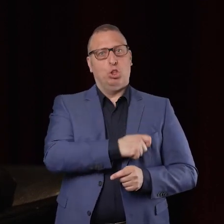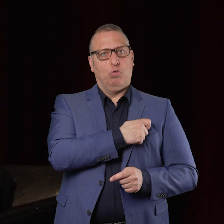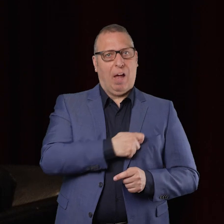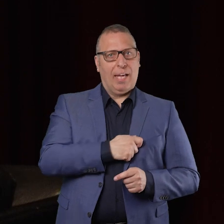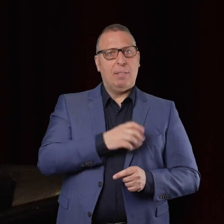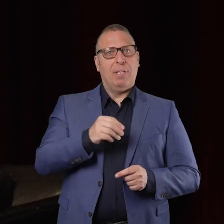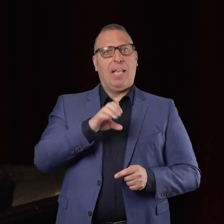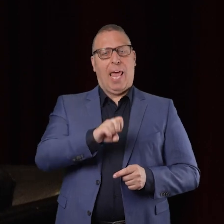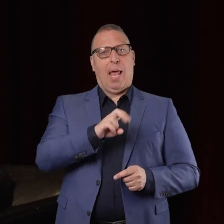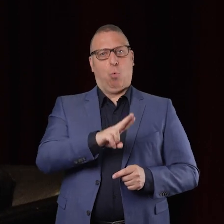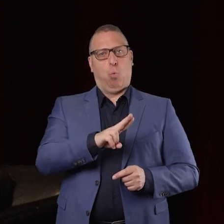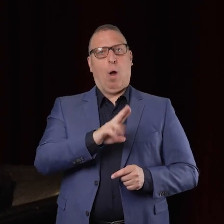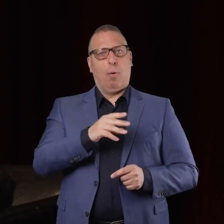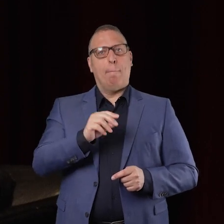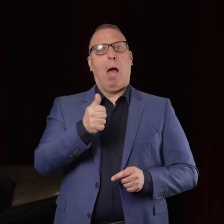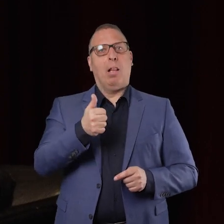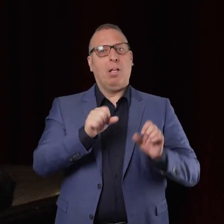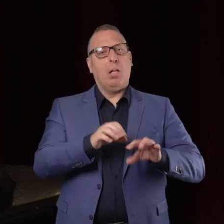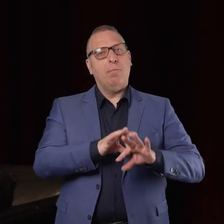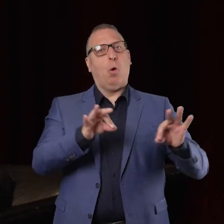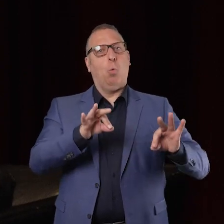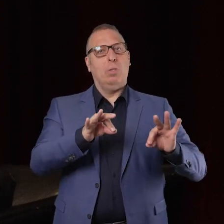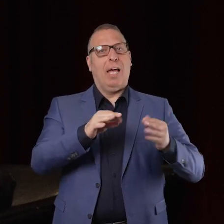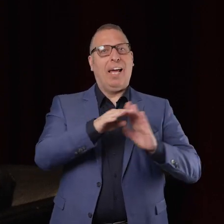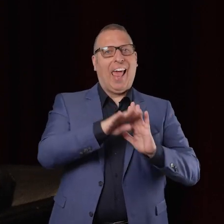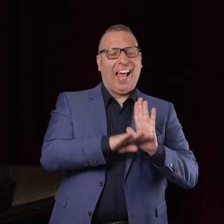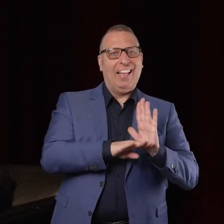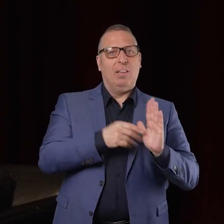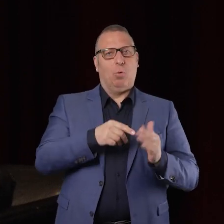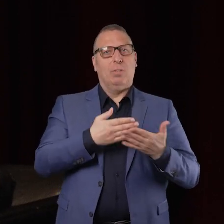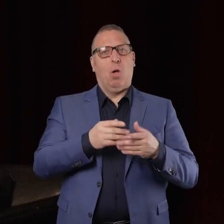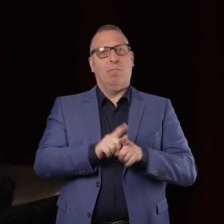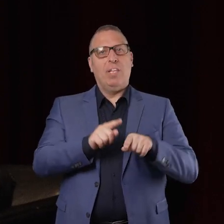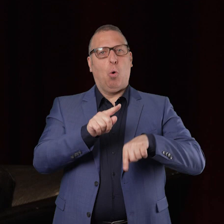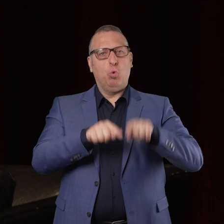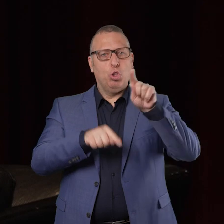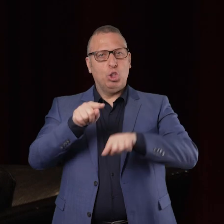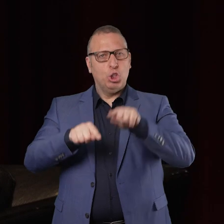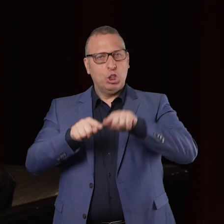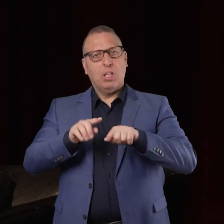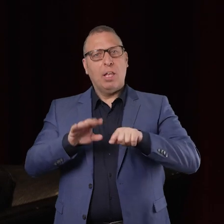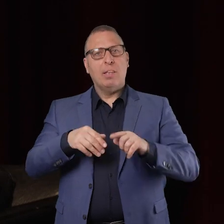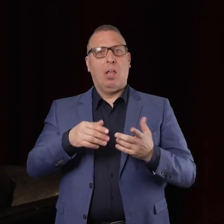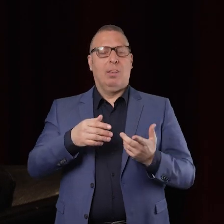die Schweiz Verhältnis mit der EU bald gut regeln kann, weil das würde natürlich dann den Unterschied